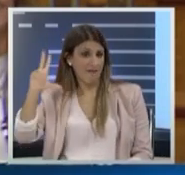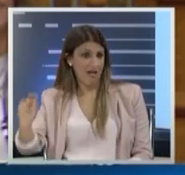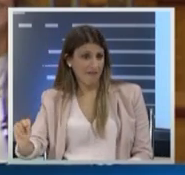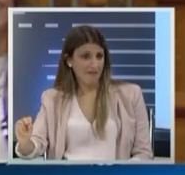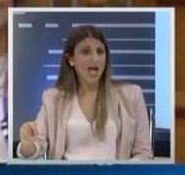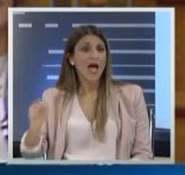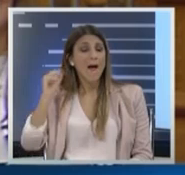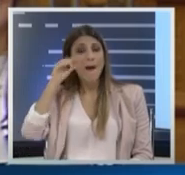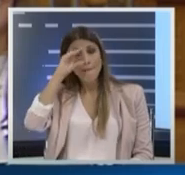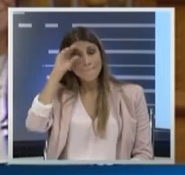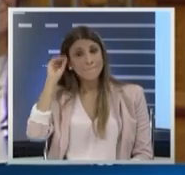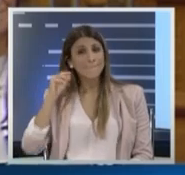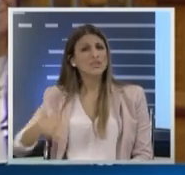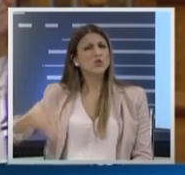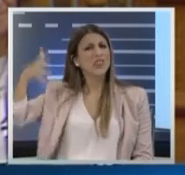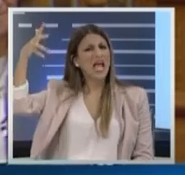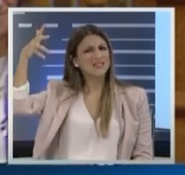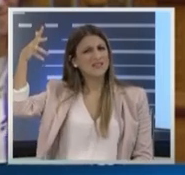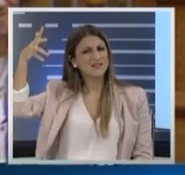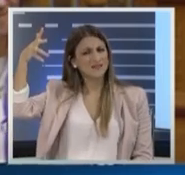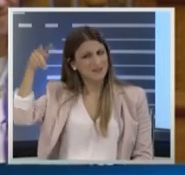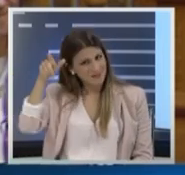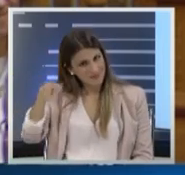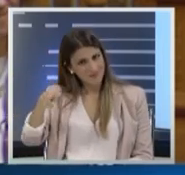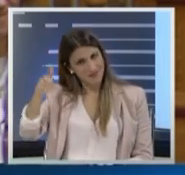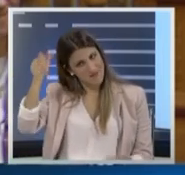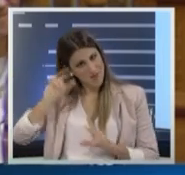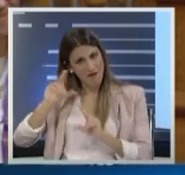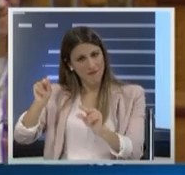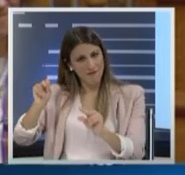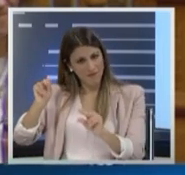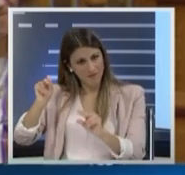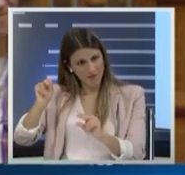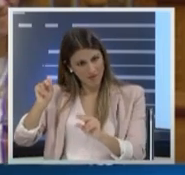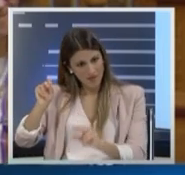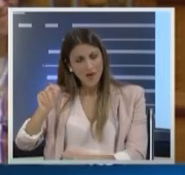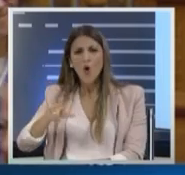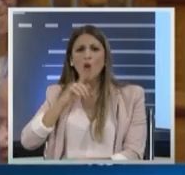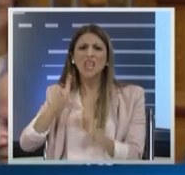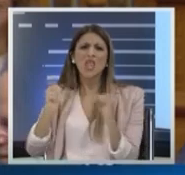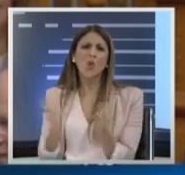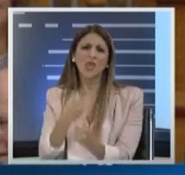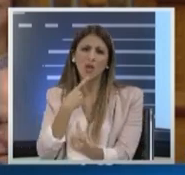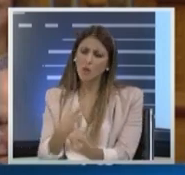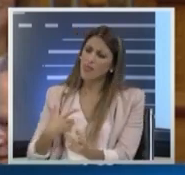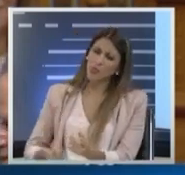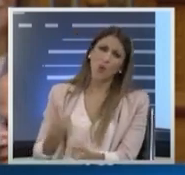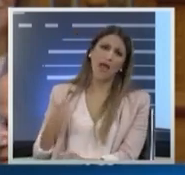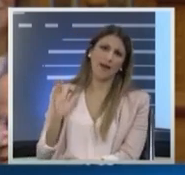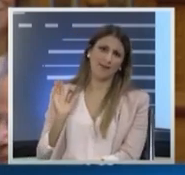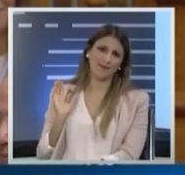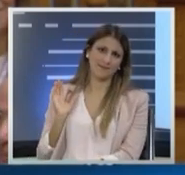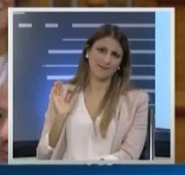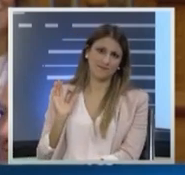Μητσοτάκη. Άρα ήταν σε μια ορθή θέση και στάση σε σχέση με την πολιτική του κληρονομιά, την οποία έχει επαναλάβει πολλές